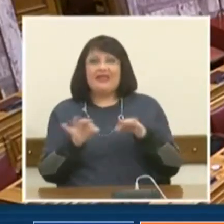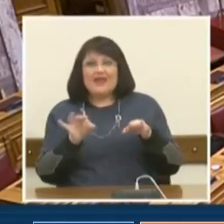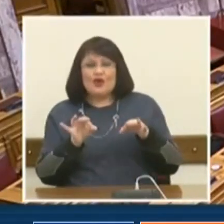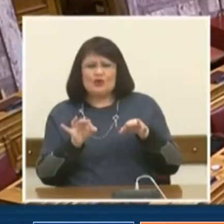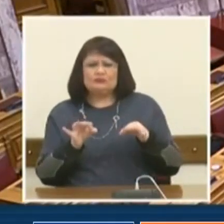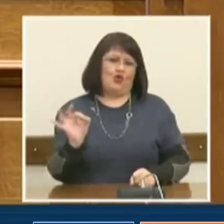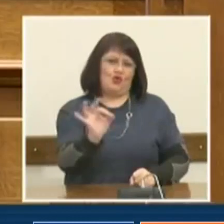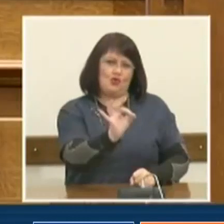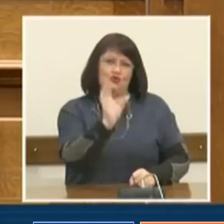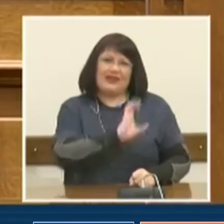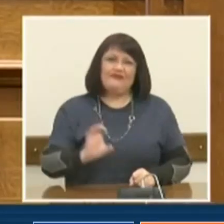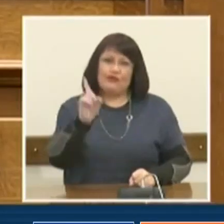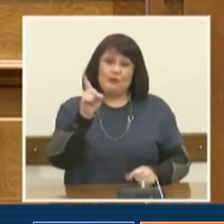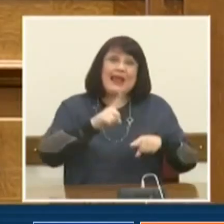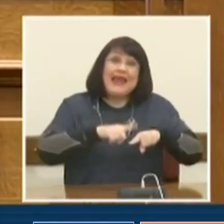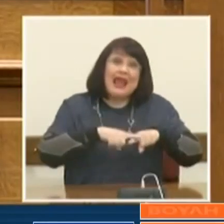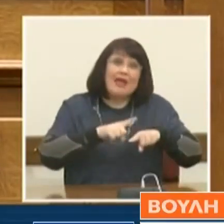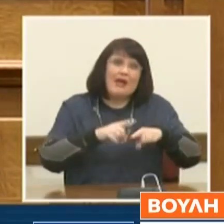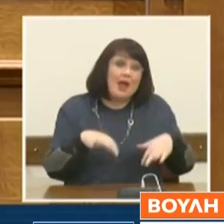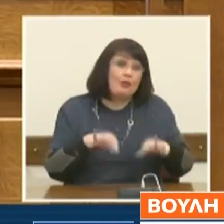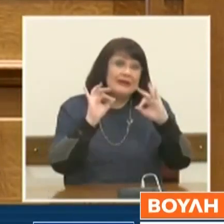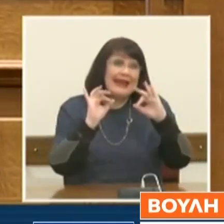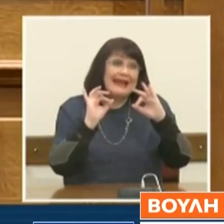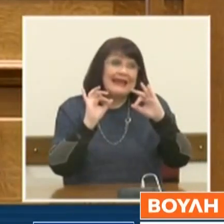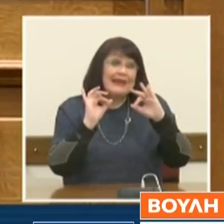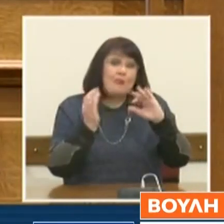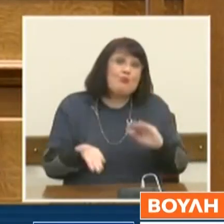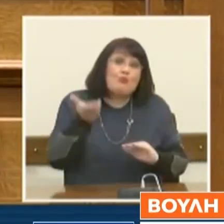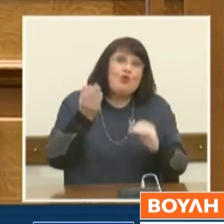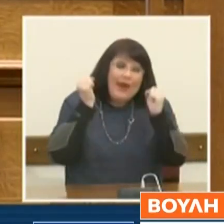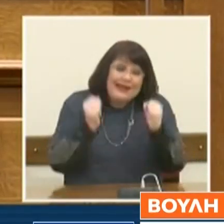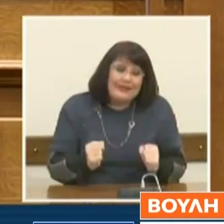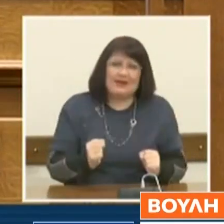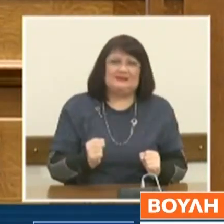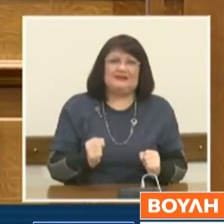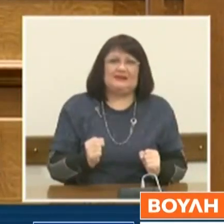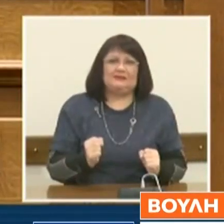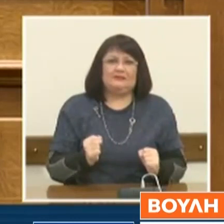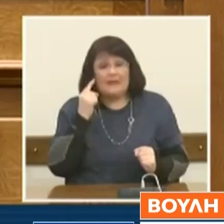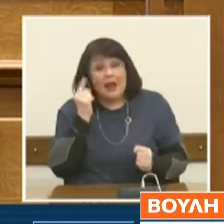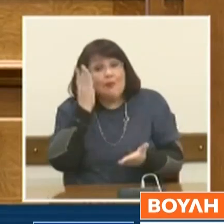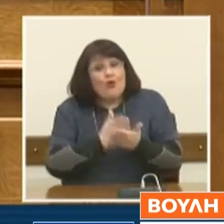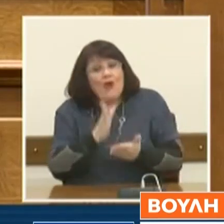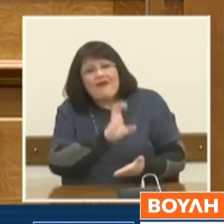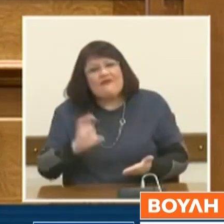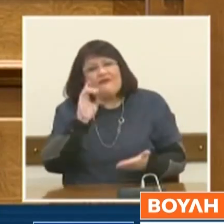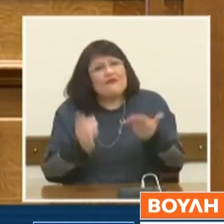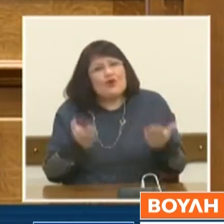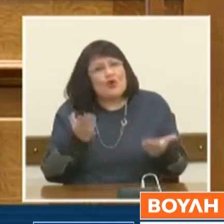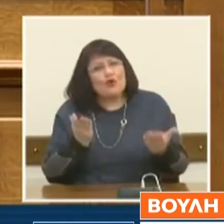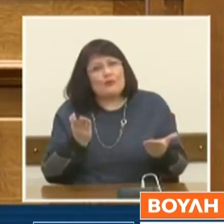Πετάξατε λευκή πετσέτα. Η Ελλάδα βρίσκεται σε πολύ καλύτερη θέση από τον ευρωπαϊκό μέσο όρο,